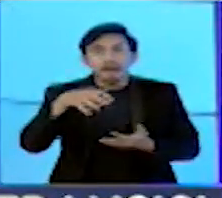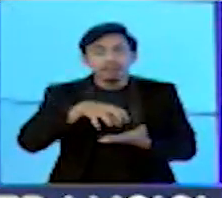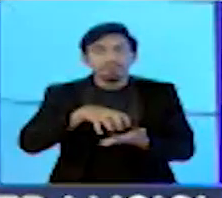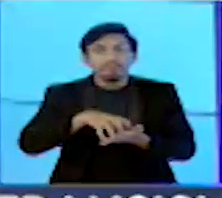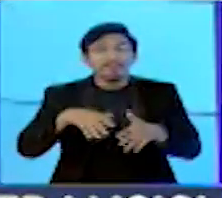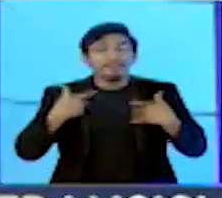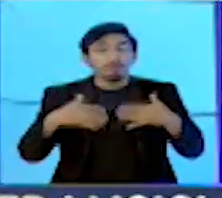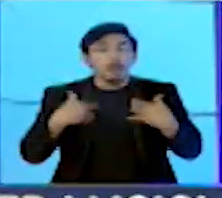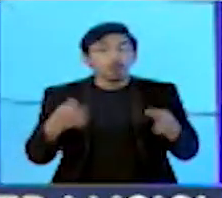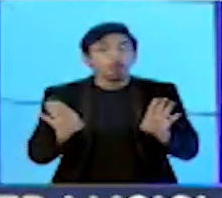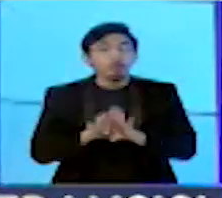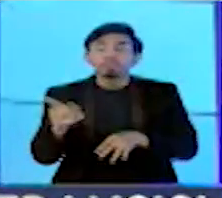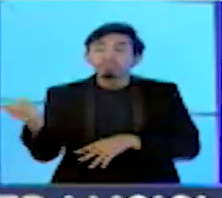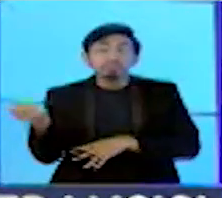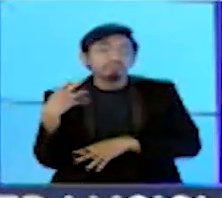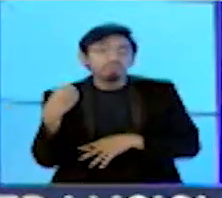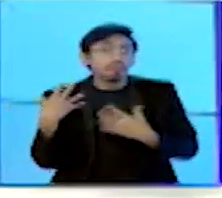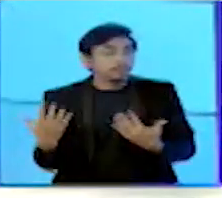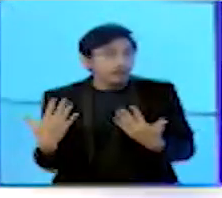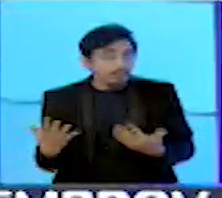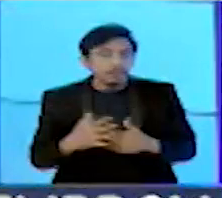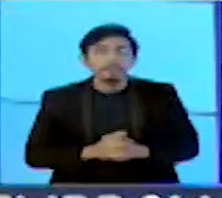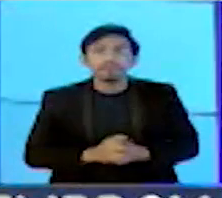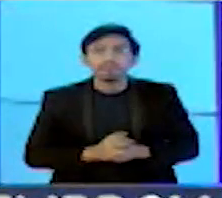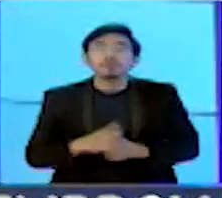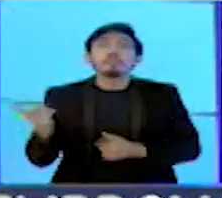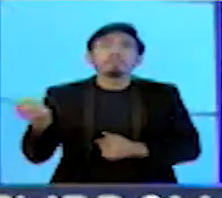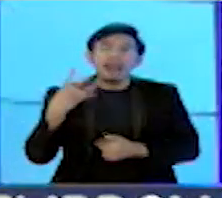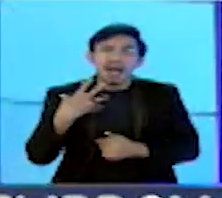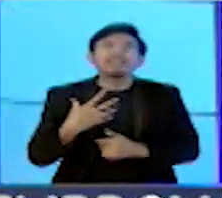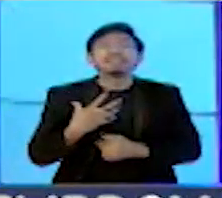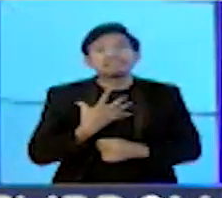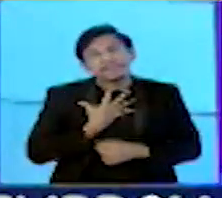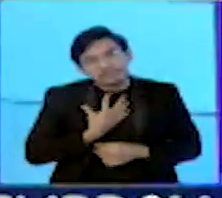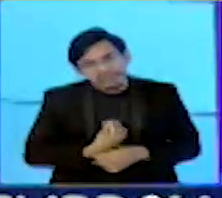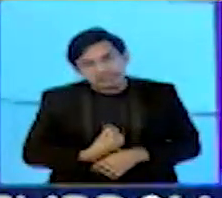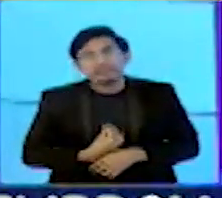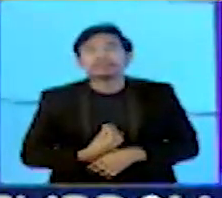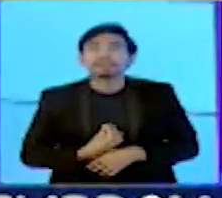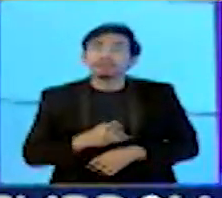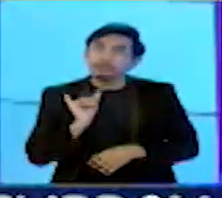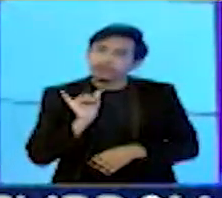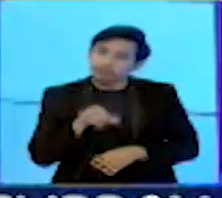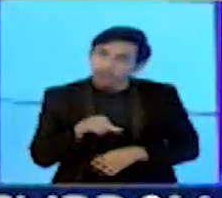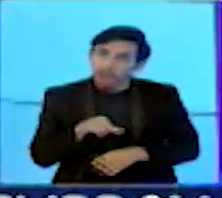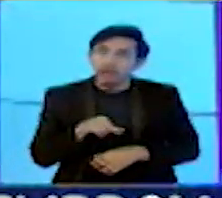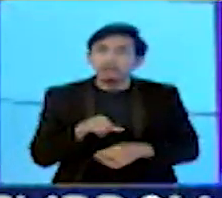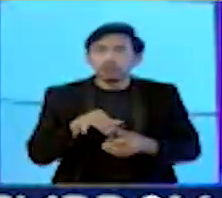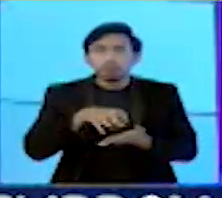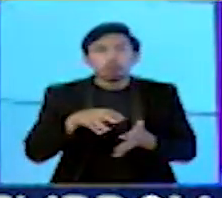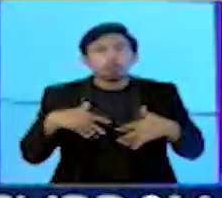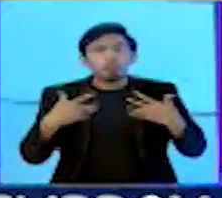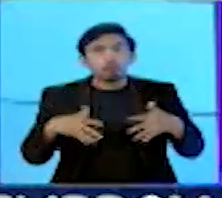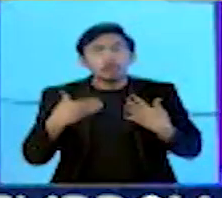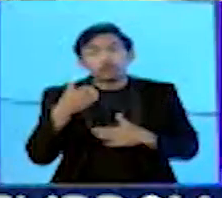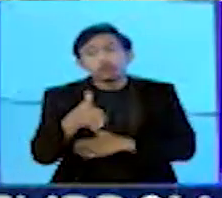psbb mereka mengatakan meski sedih juga kecewa karena tidak dapat mengunjungi sejumlah tempat hiburan namun mereka